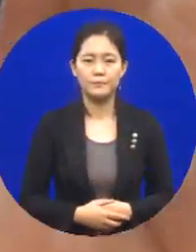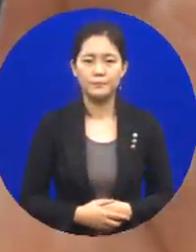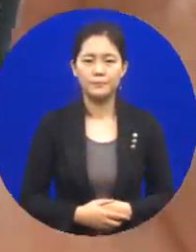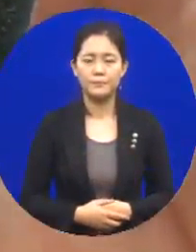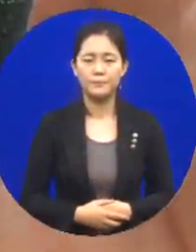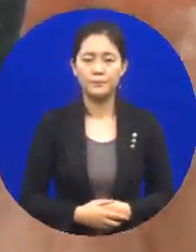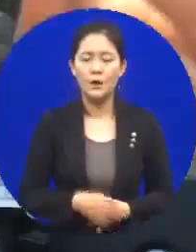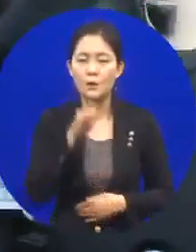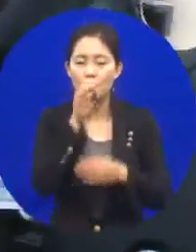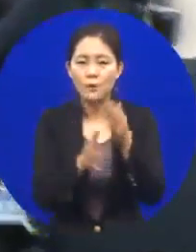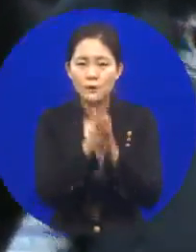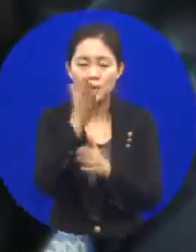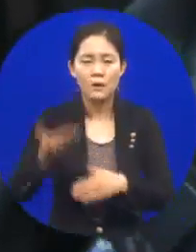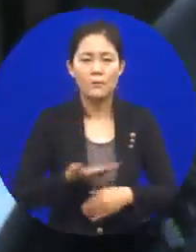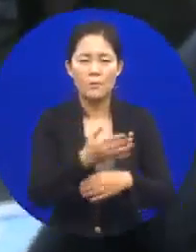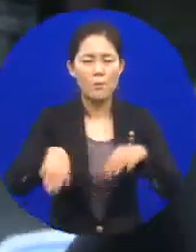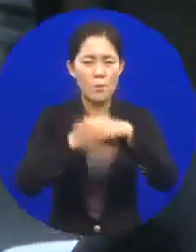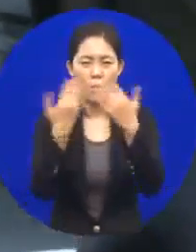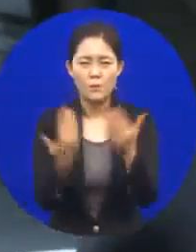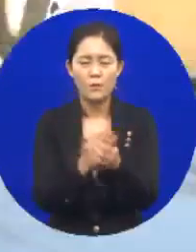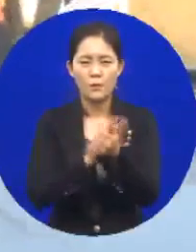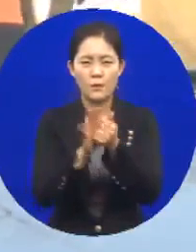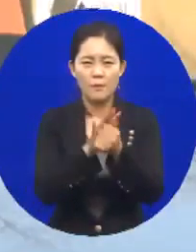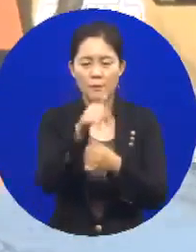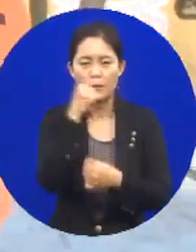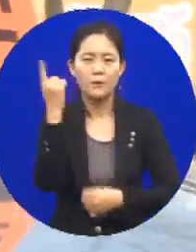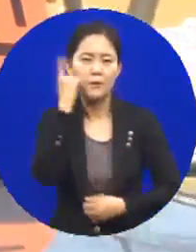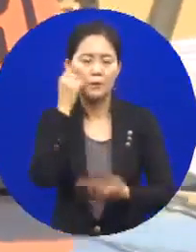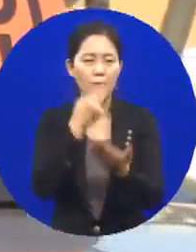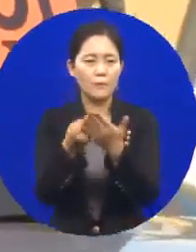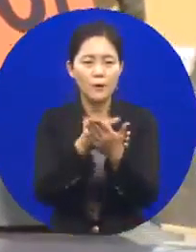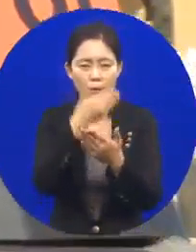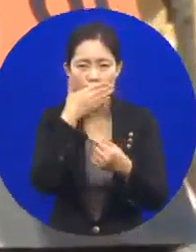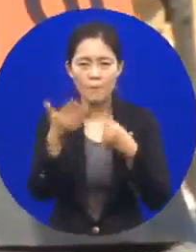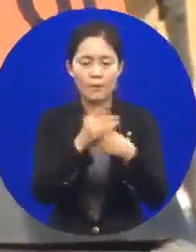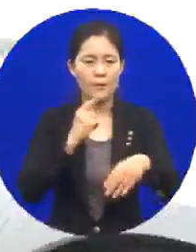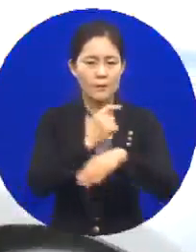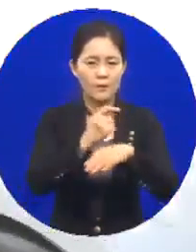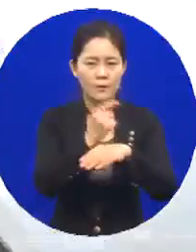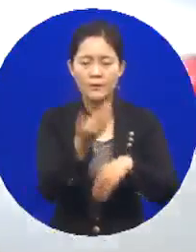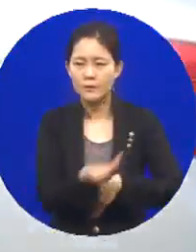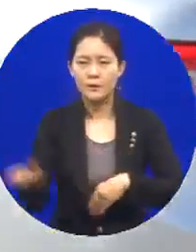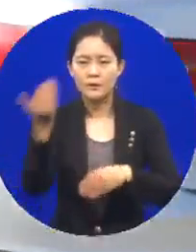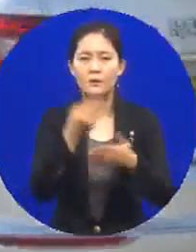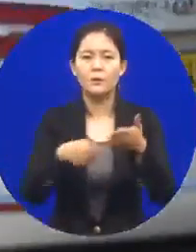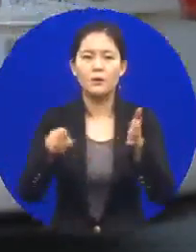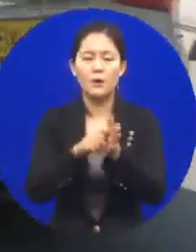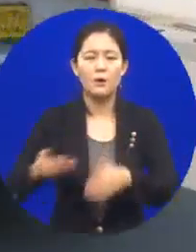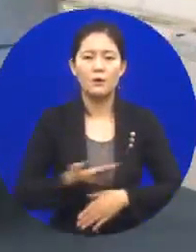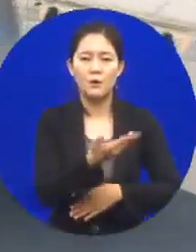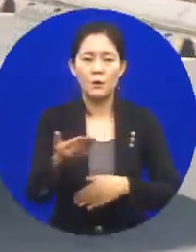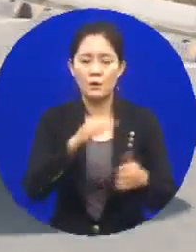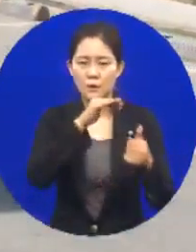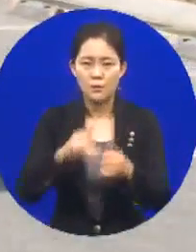줍니다. 용인시가 모든 서비스를 관리하는 용인 앱 택시, 택시업계 서비스 질 향상으로 이어져